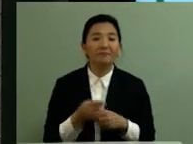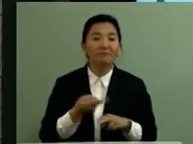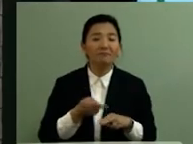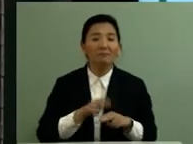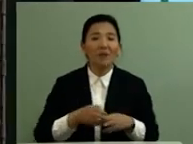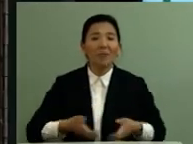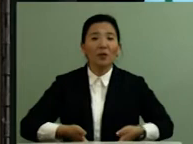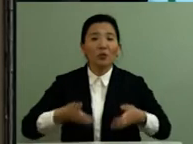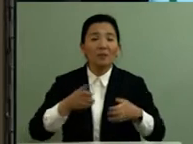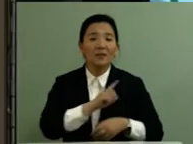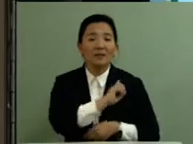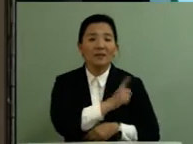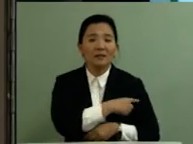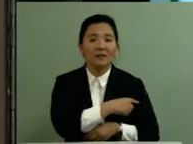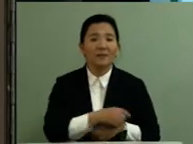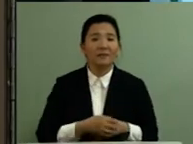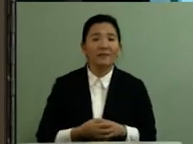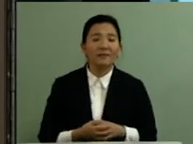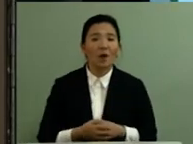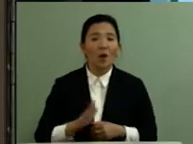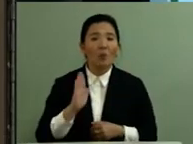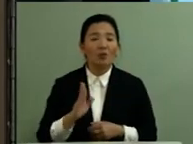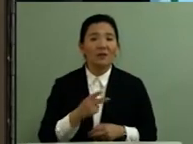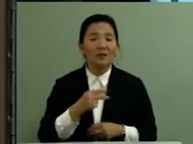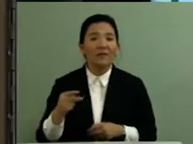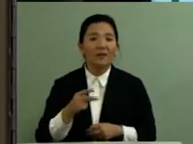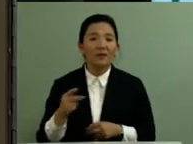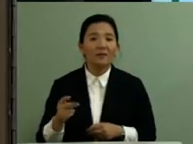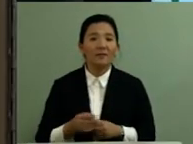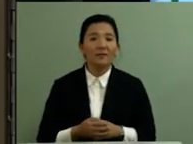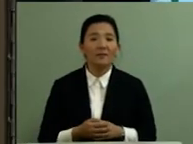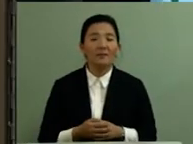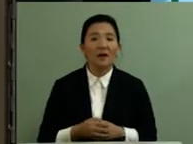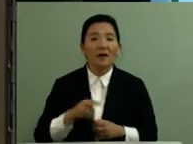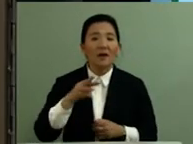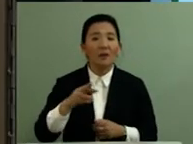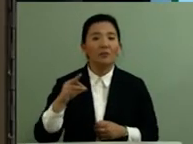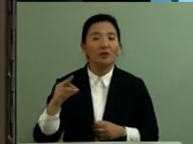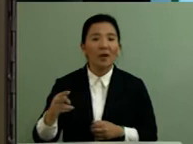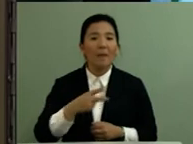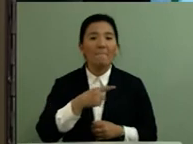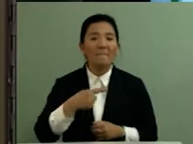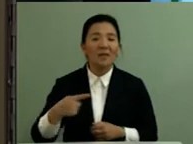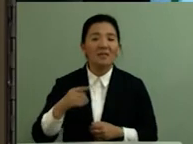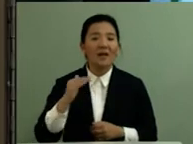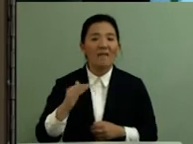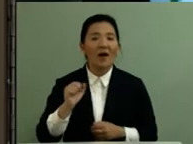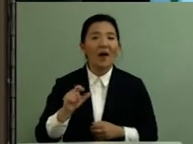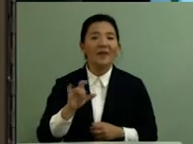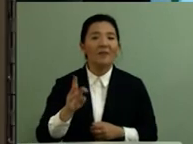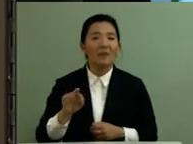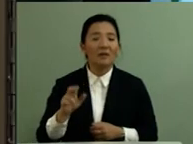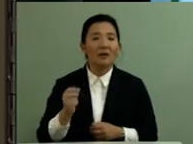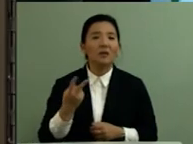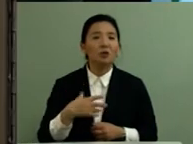Отсюда подъемная сила будет равна МЖ минус F Архимеда. Для